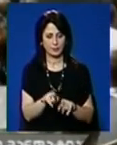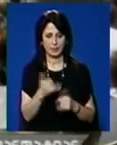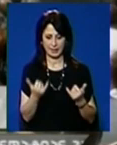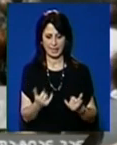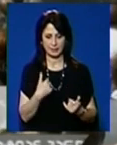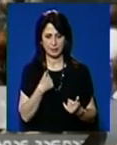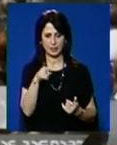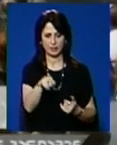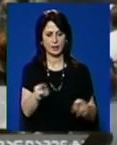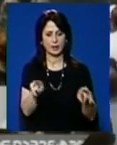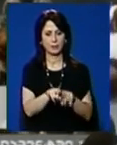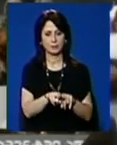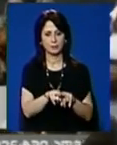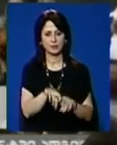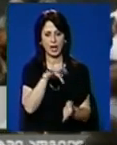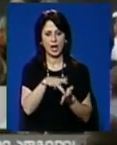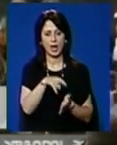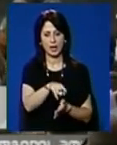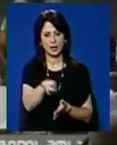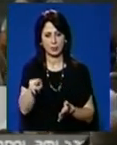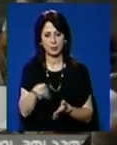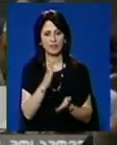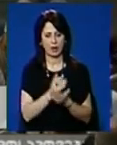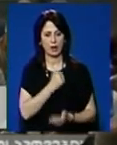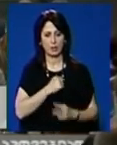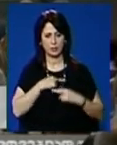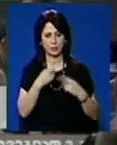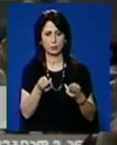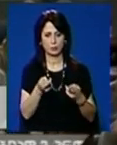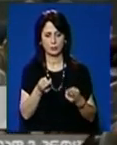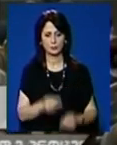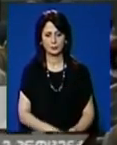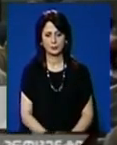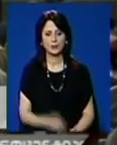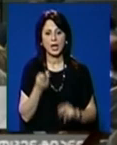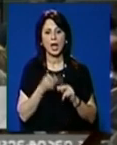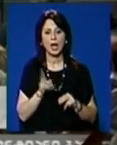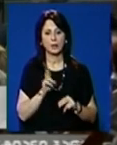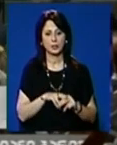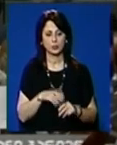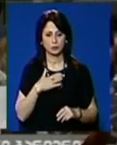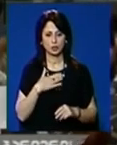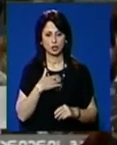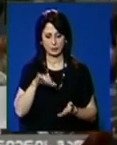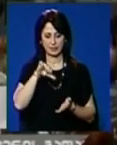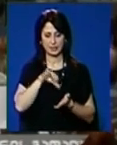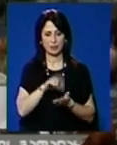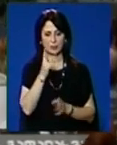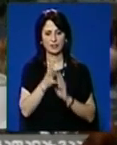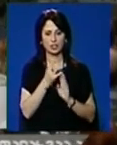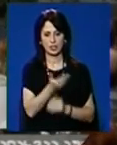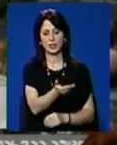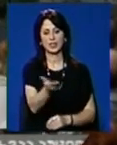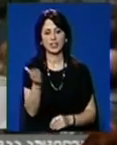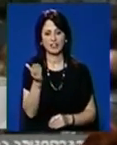მეც, როგორც თქვენ, ჩემი თანაქალაქელები ვარ გაბრაზებული. და ამიტომაც ჩემი წარმდგენი პირველ რიგში